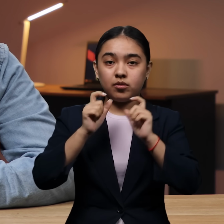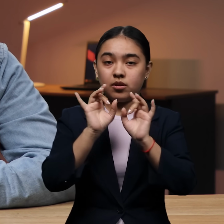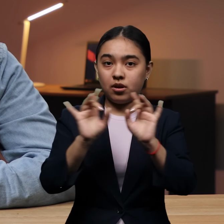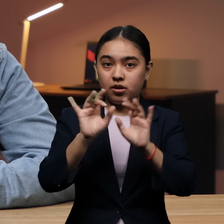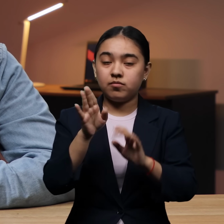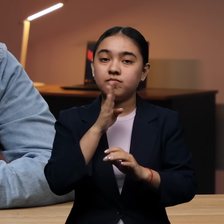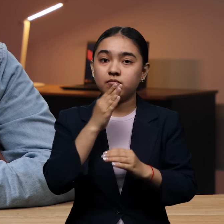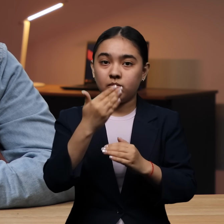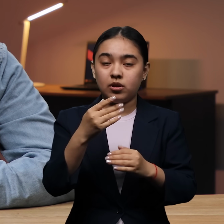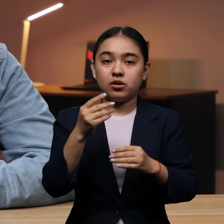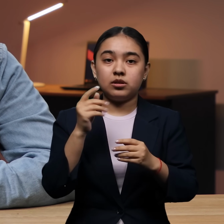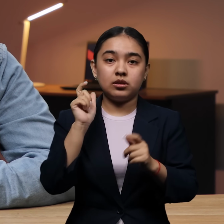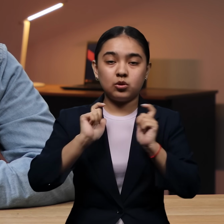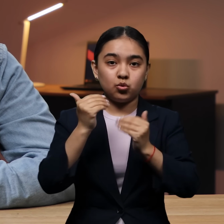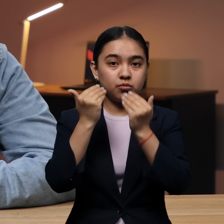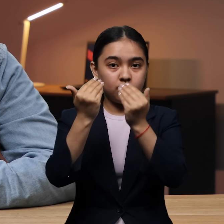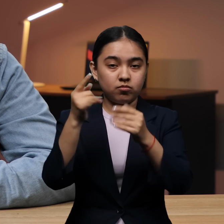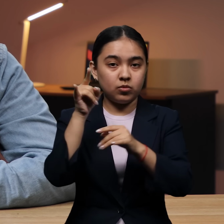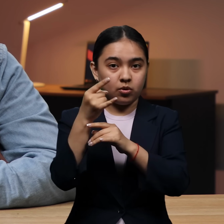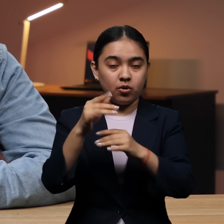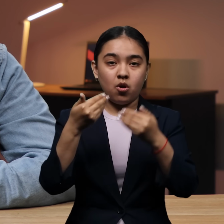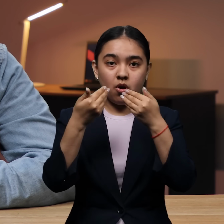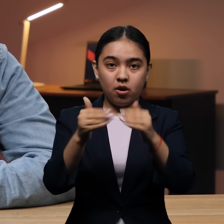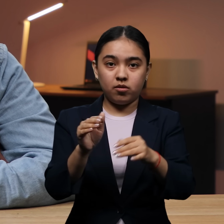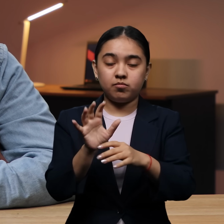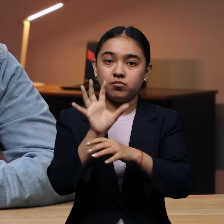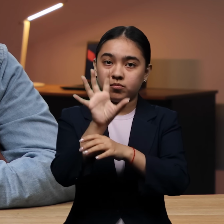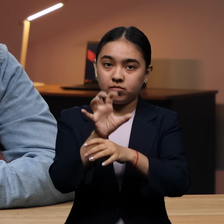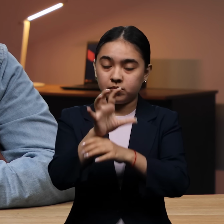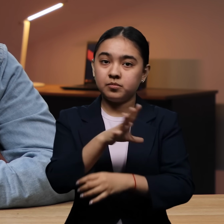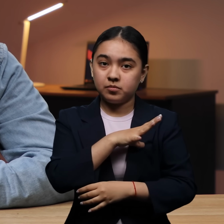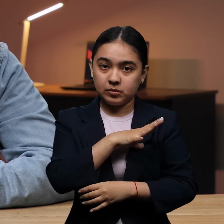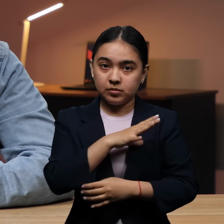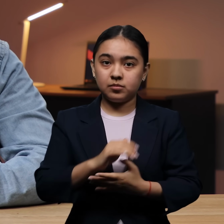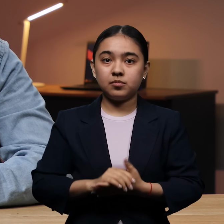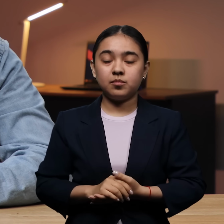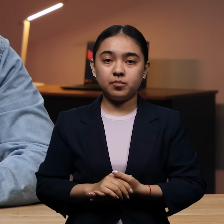rektor qizlarga institutning mulki bo'lgan moslamani ochib ko'rgani uchun tanbeh bergan.